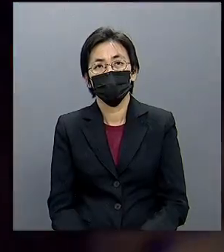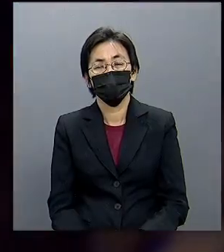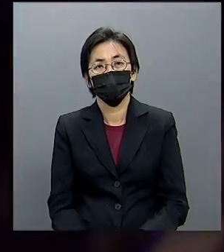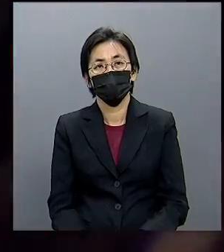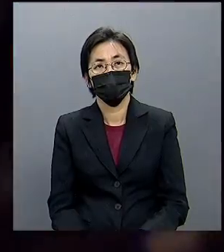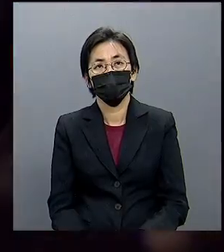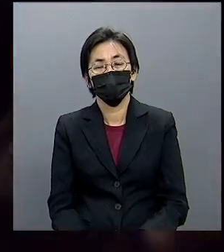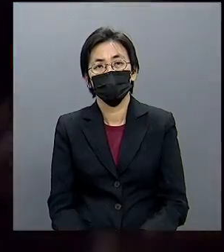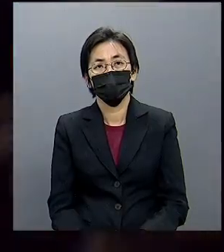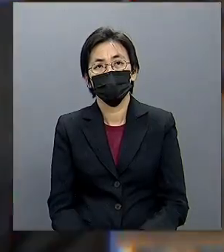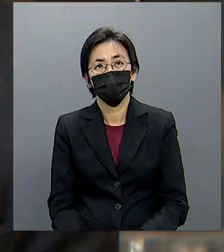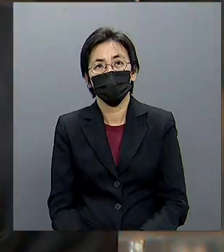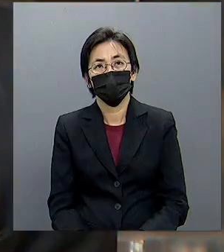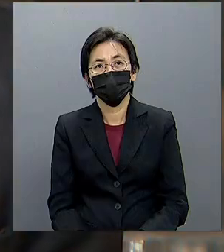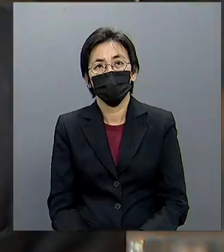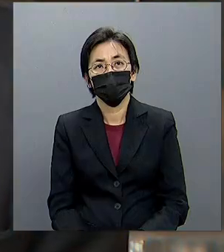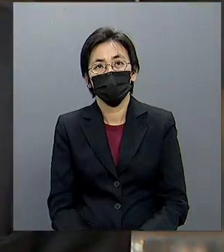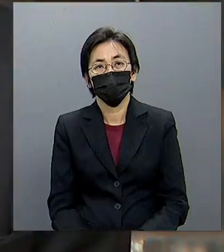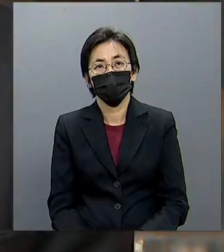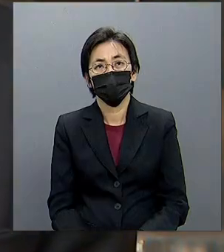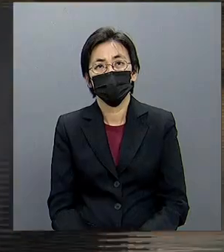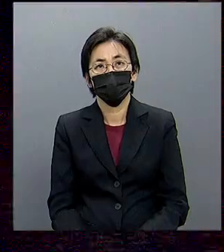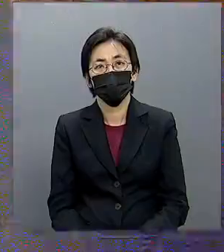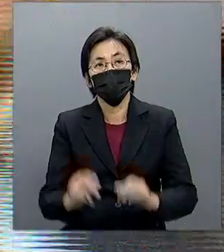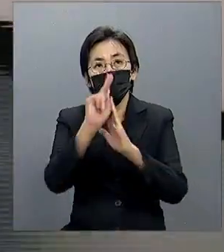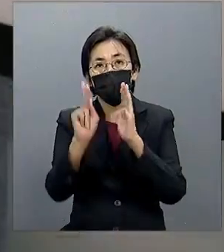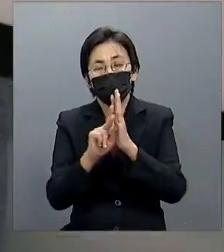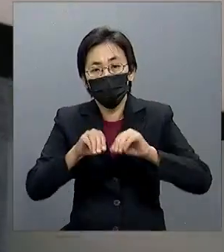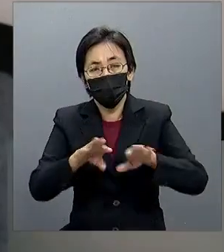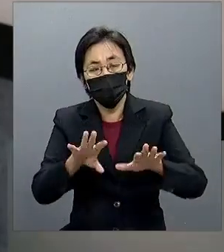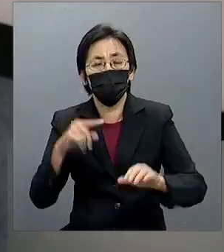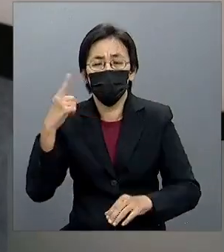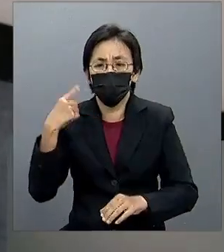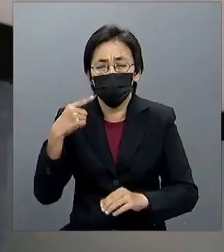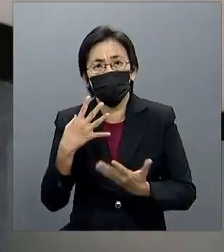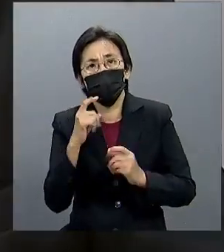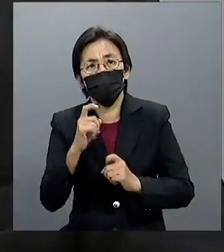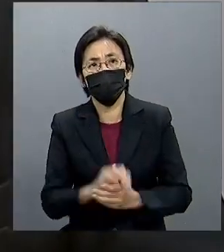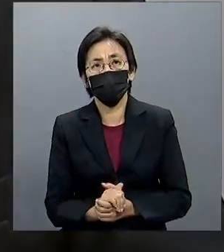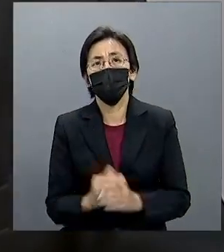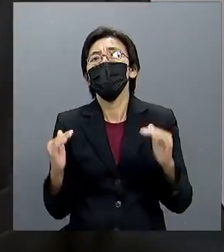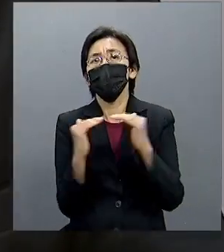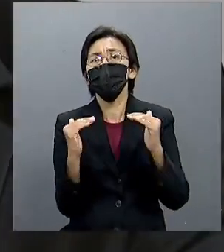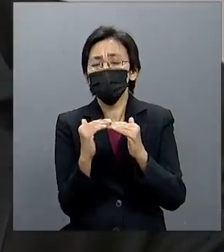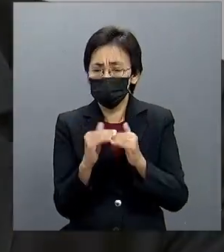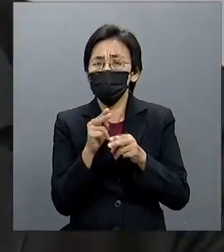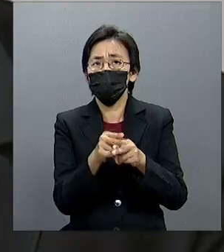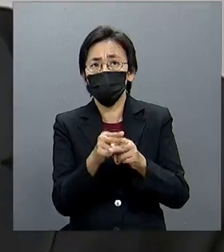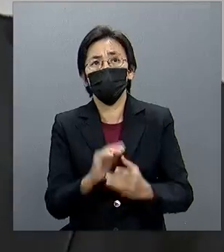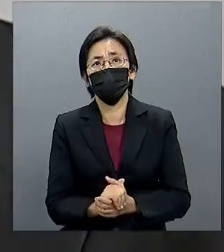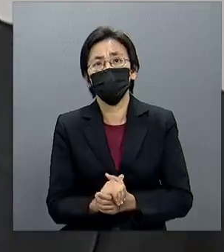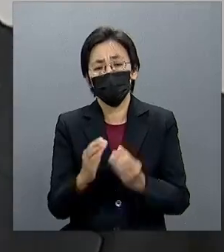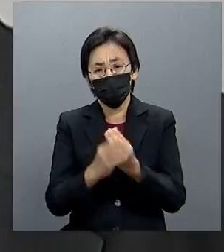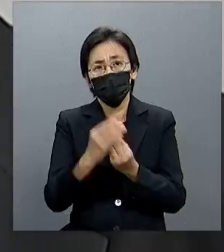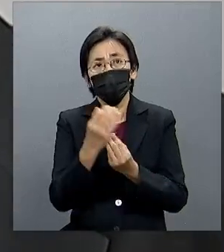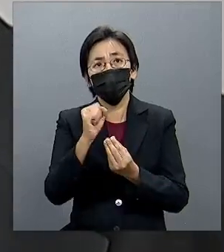ทันทีที่กฎหมายประกาศออกมาเป็นอันตรายต่อหญิงนั้นทันทีค่ะ มันเป็นสิทธิ์ในเนื้อตัวร่างกายเขาอะ 12สัปดาห์เนี่ยตัวขนาด